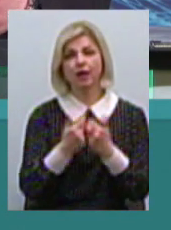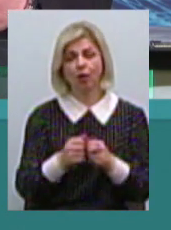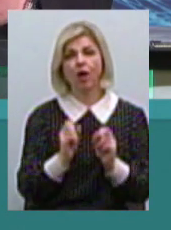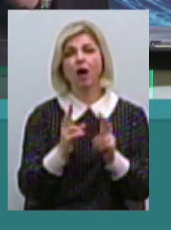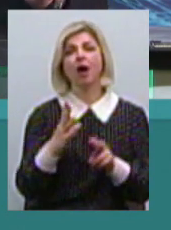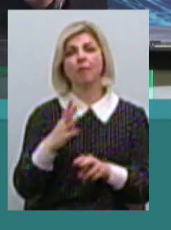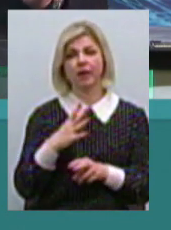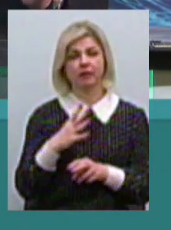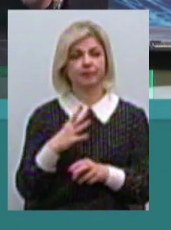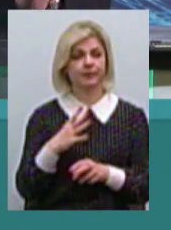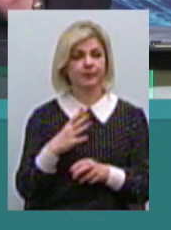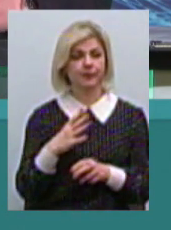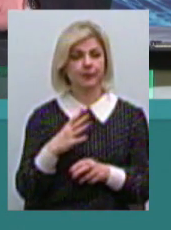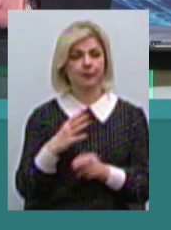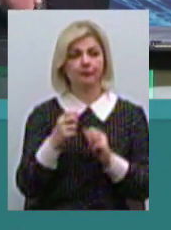в